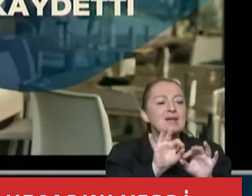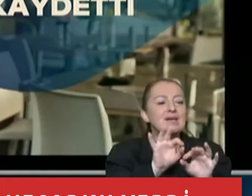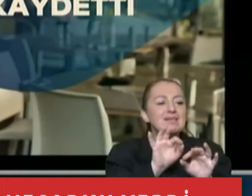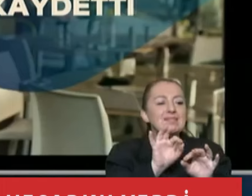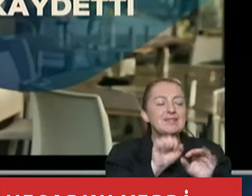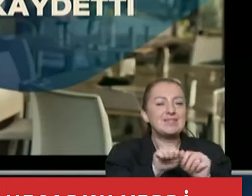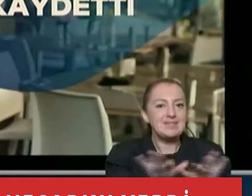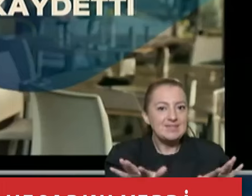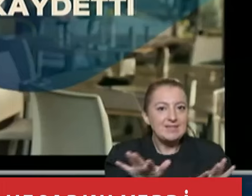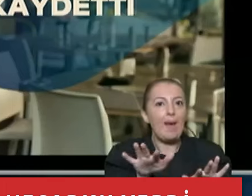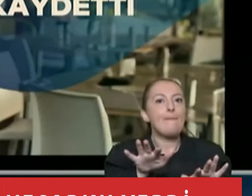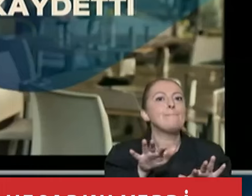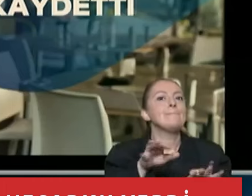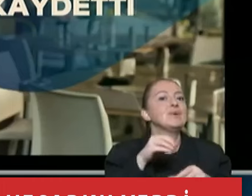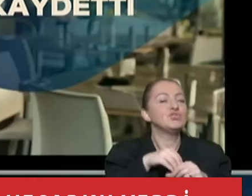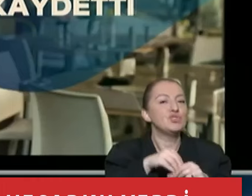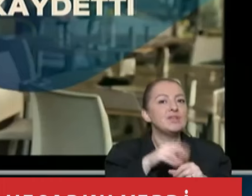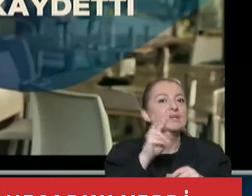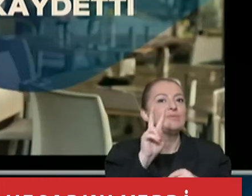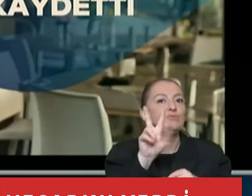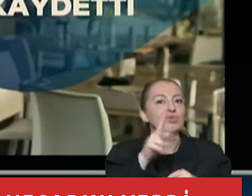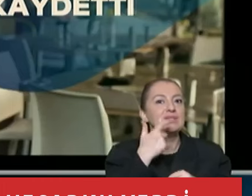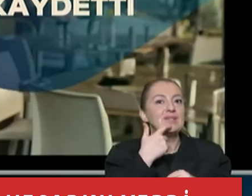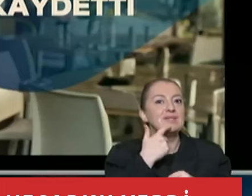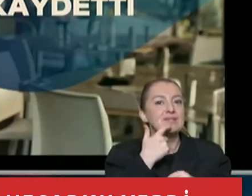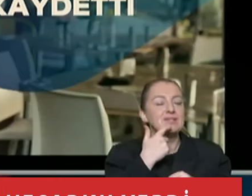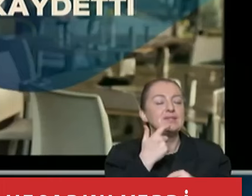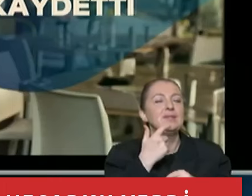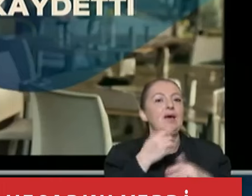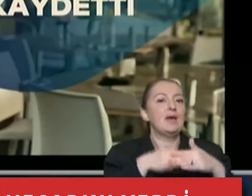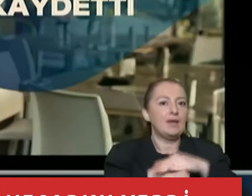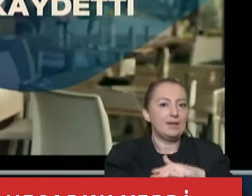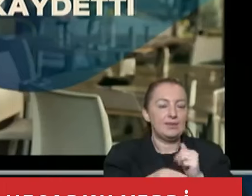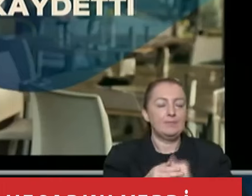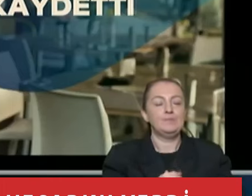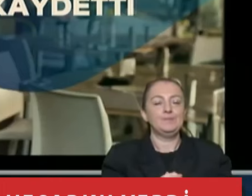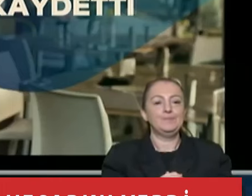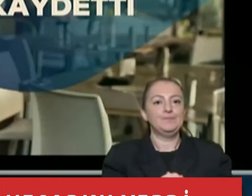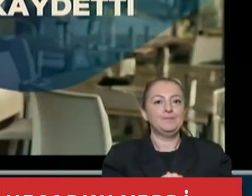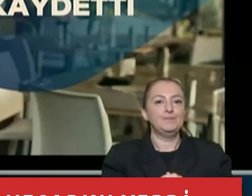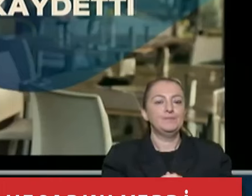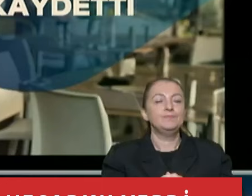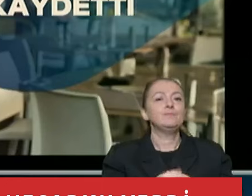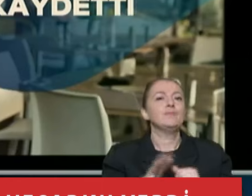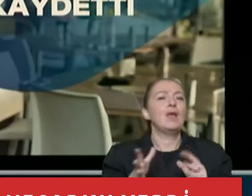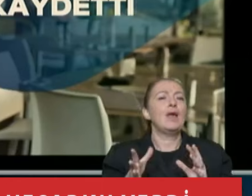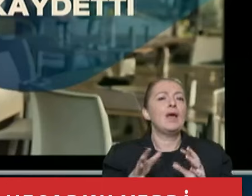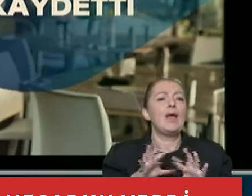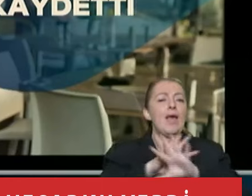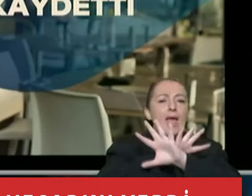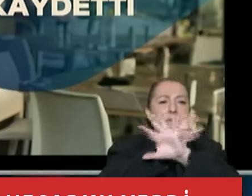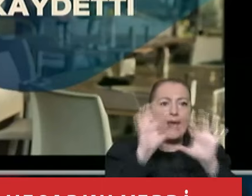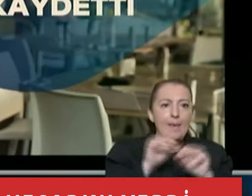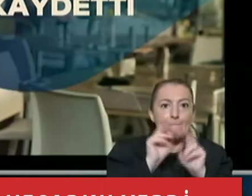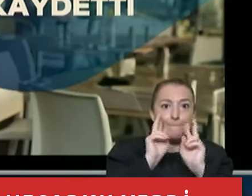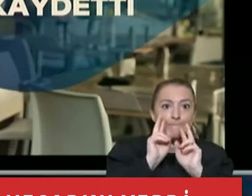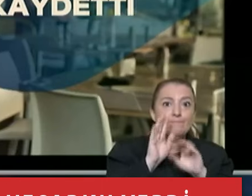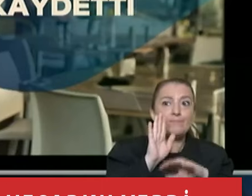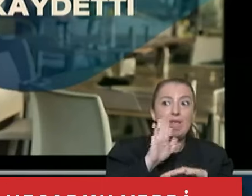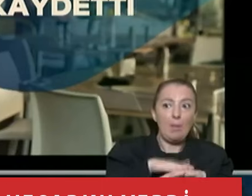Avrupa ekosistem içerisinde 2023 yılında yer aldı tüm veriler göstermektedir ki